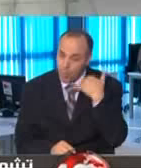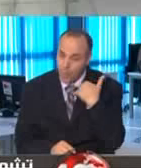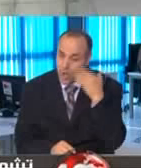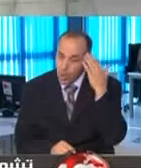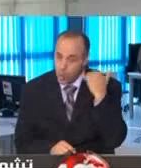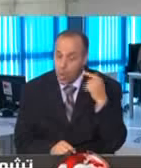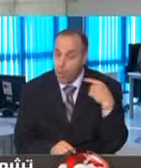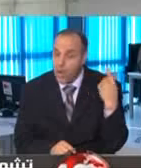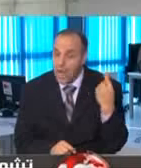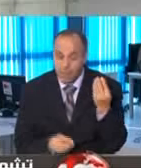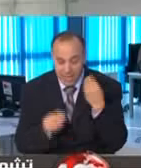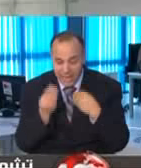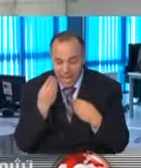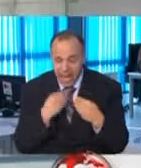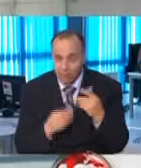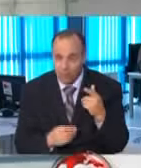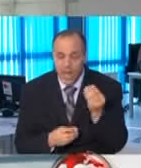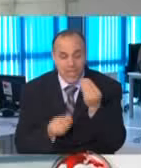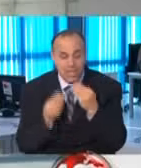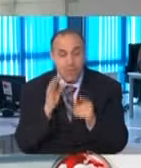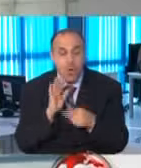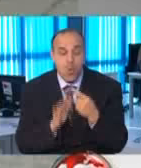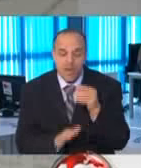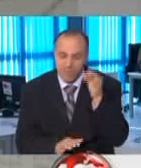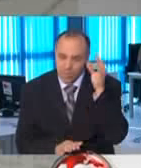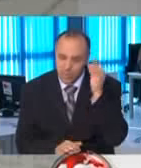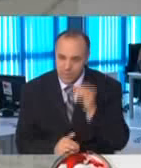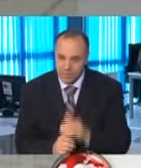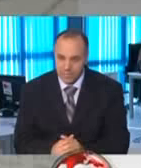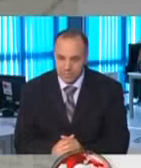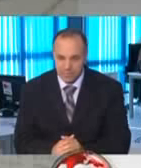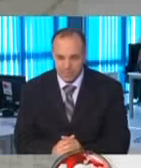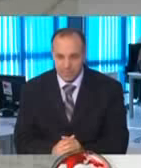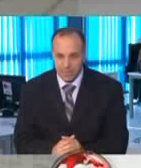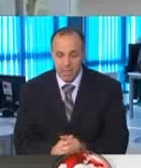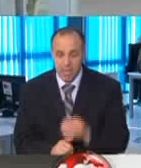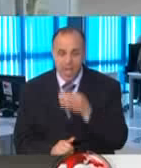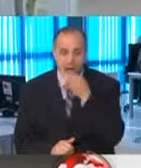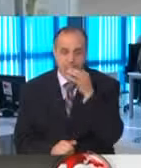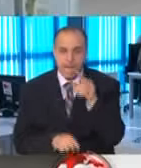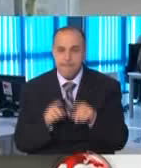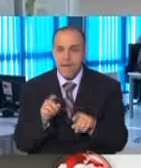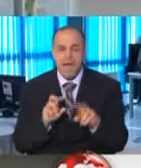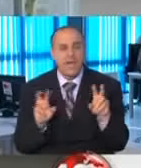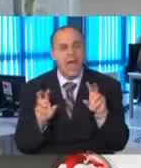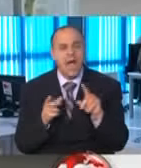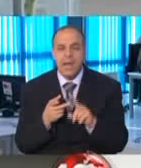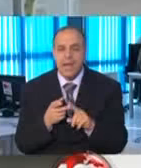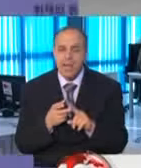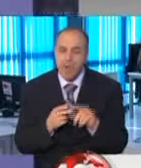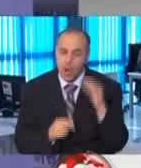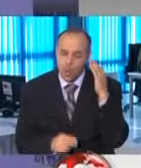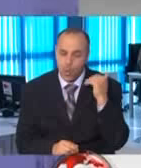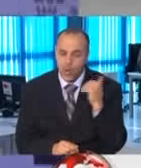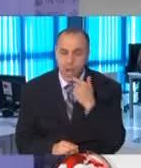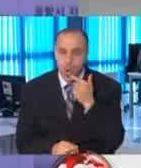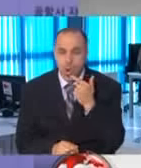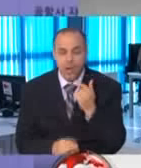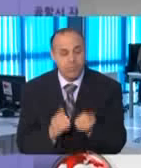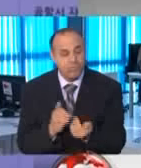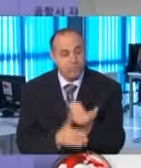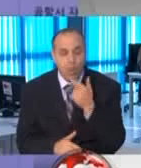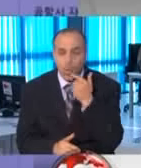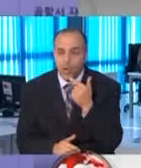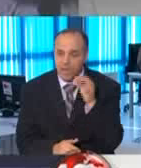كوريا والعالم أن يتعلموا من تلك التجربة الفريدة. كما قارنت بعض وسائل الإعلام الكورية التطورات